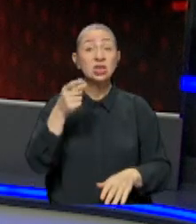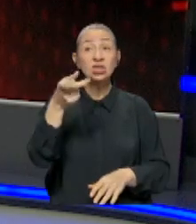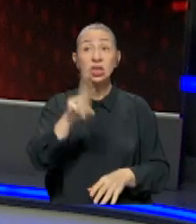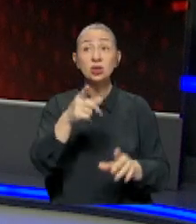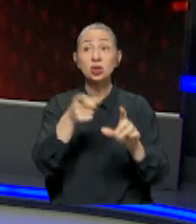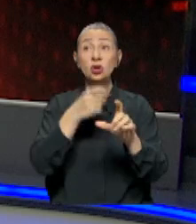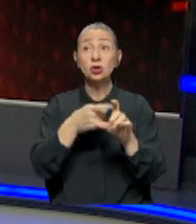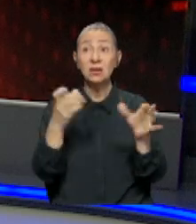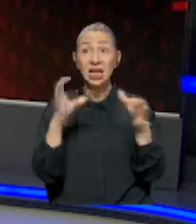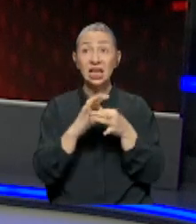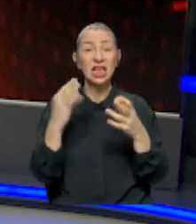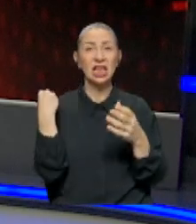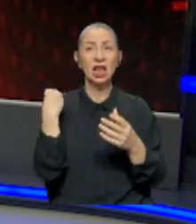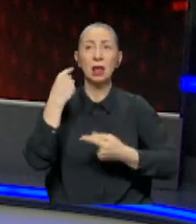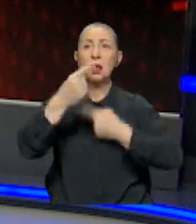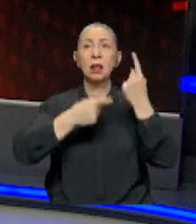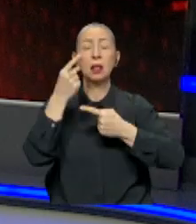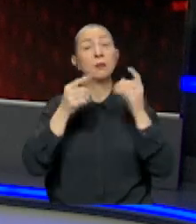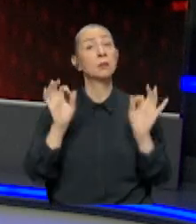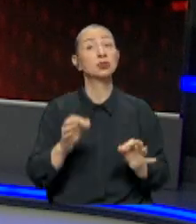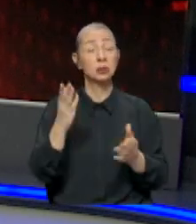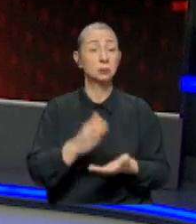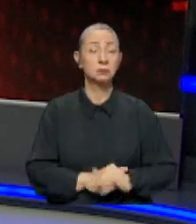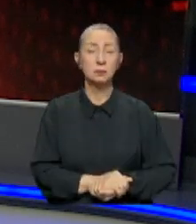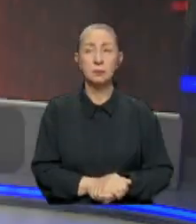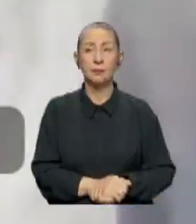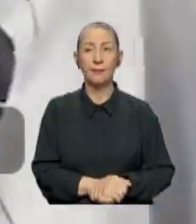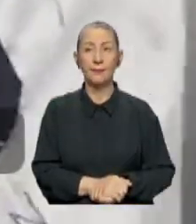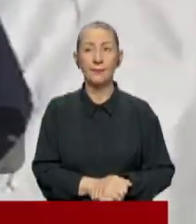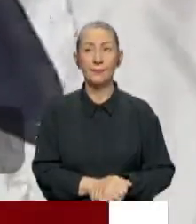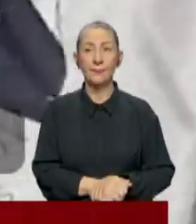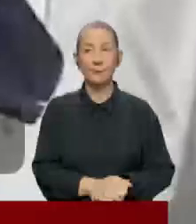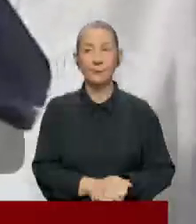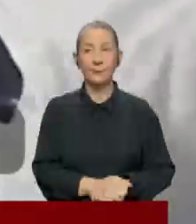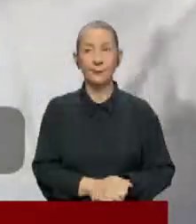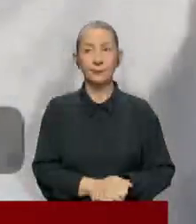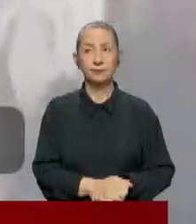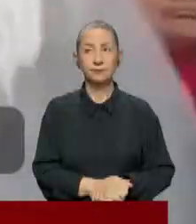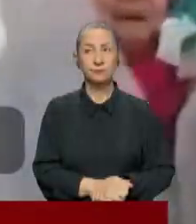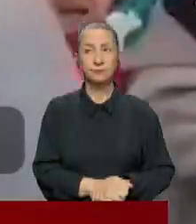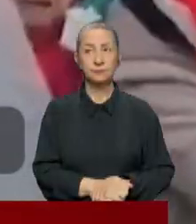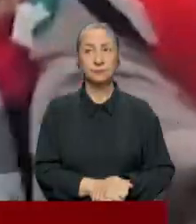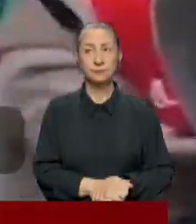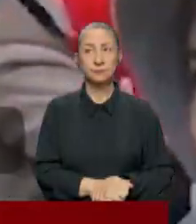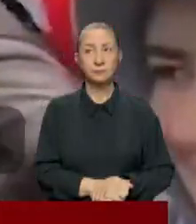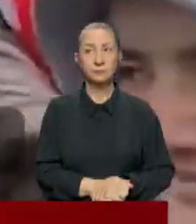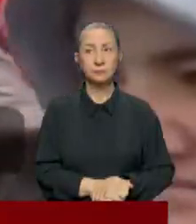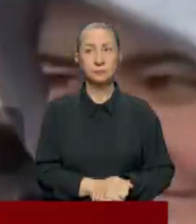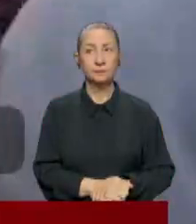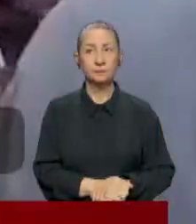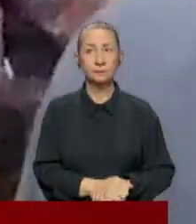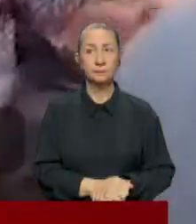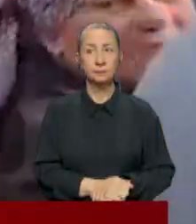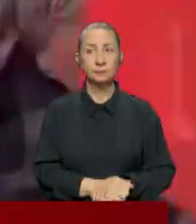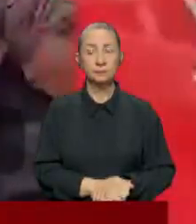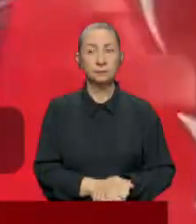Cinayet soruşturmasına ilişkinse yeni iddialar gündemde. Sinan için adalet! Sinan için